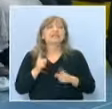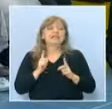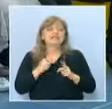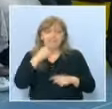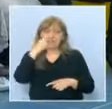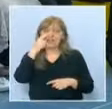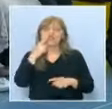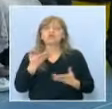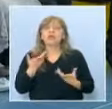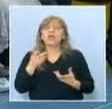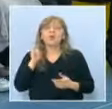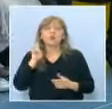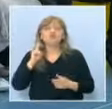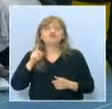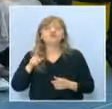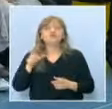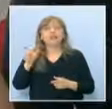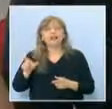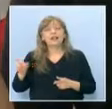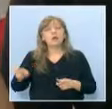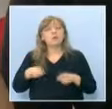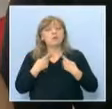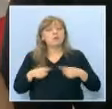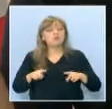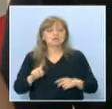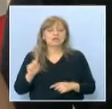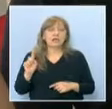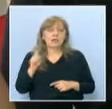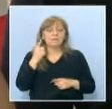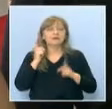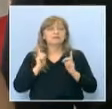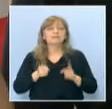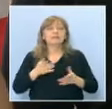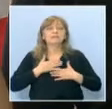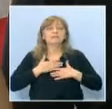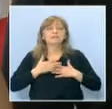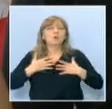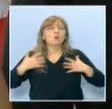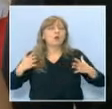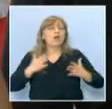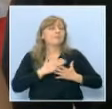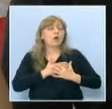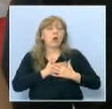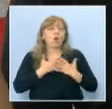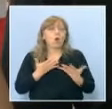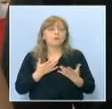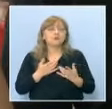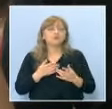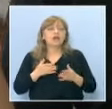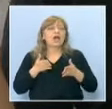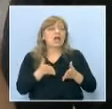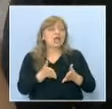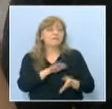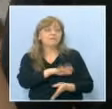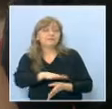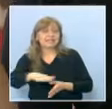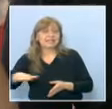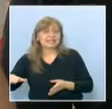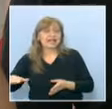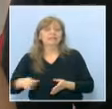важна ролята на учителя по музика. Първо трябва да има много голяма обич към самите деца, според